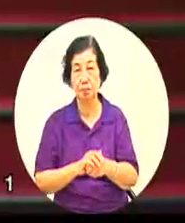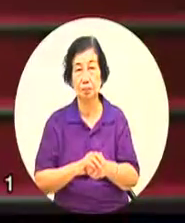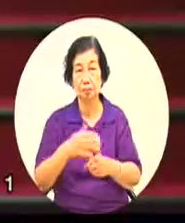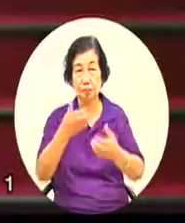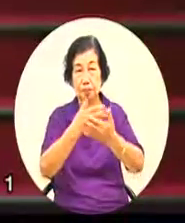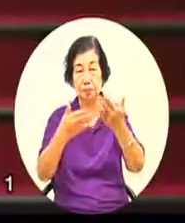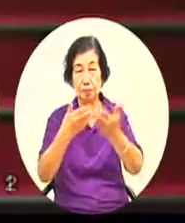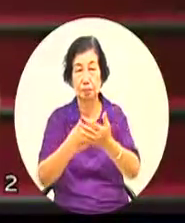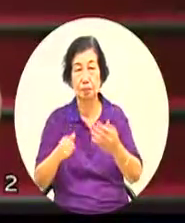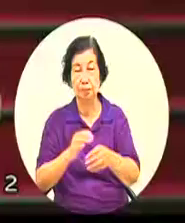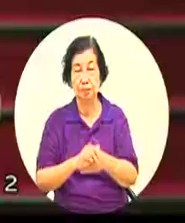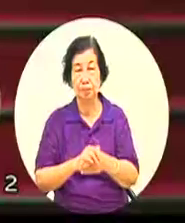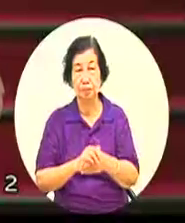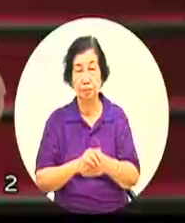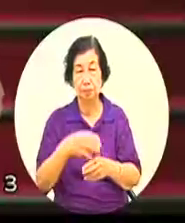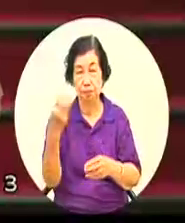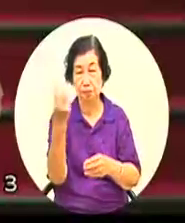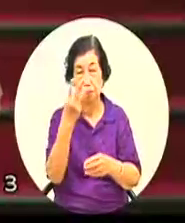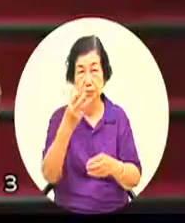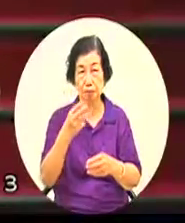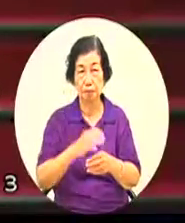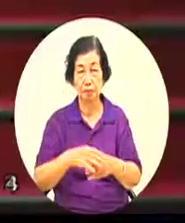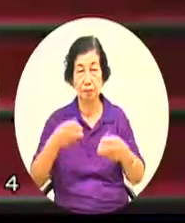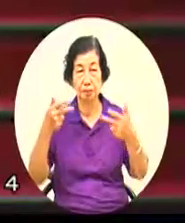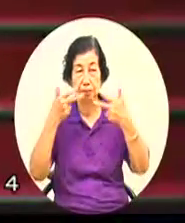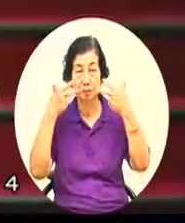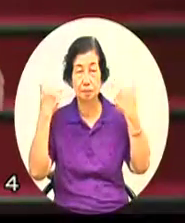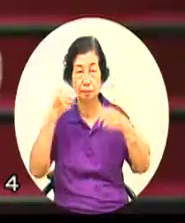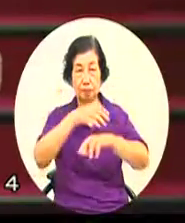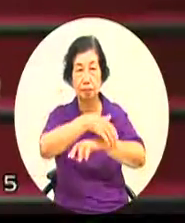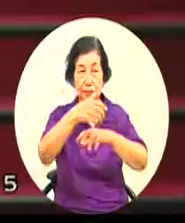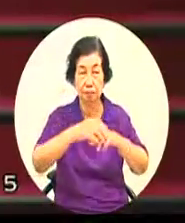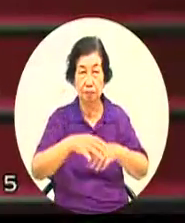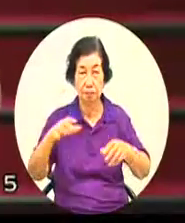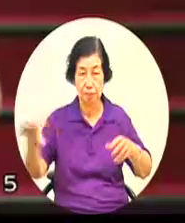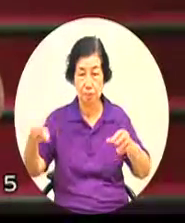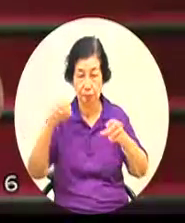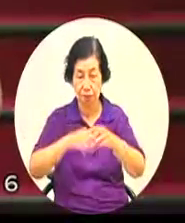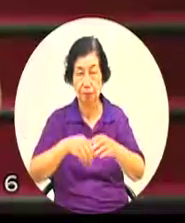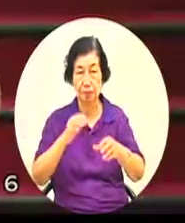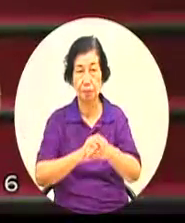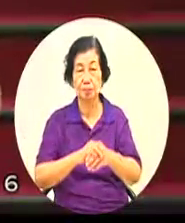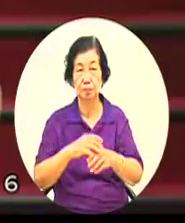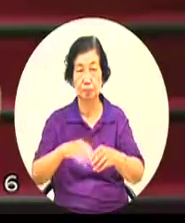三个原乡的这个区块纳入我们整体的规划？